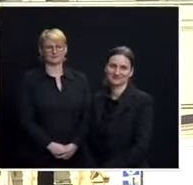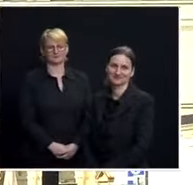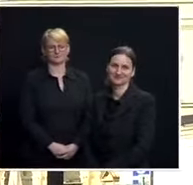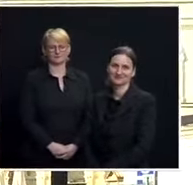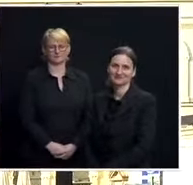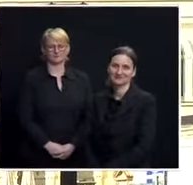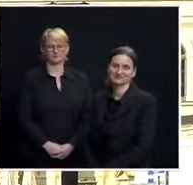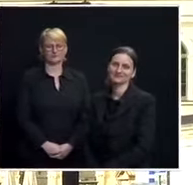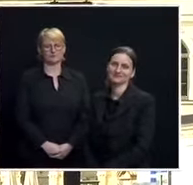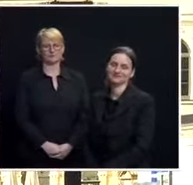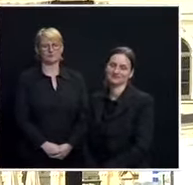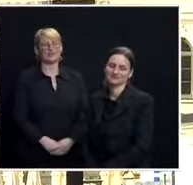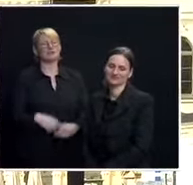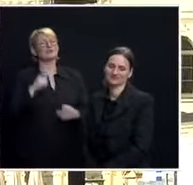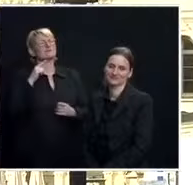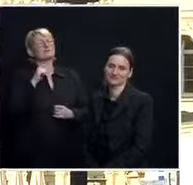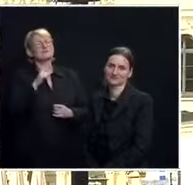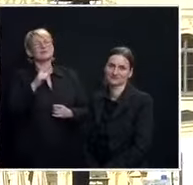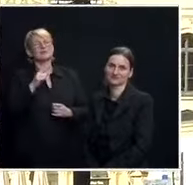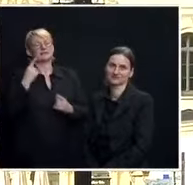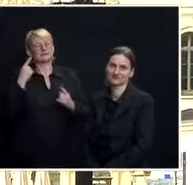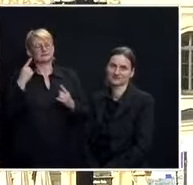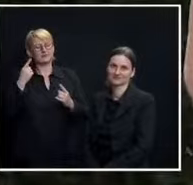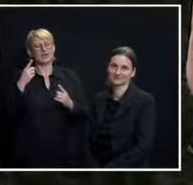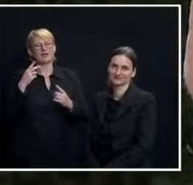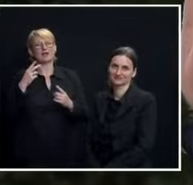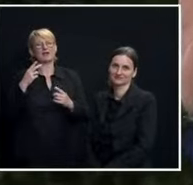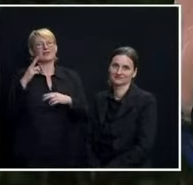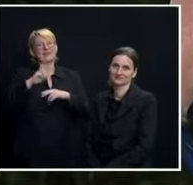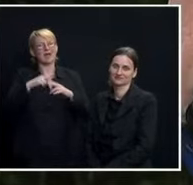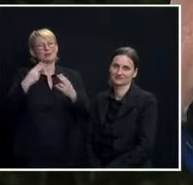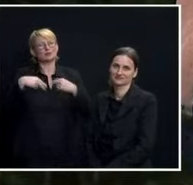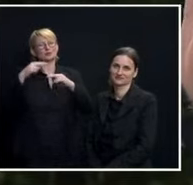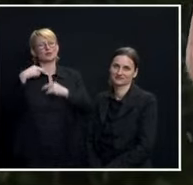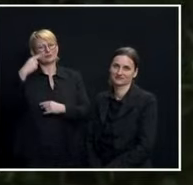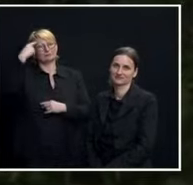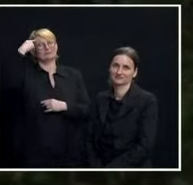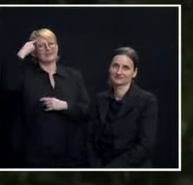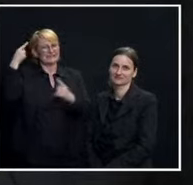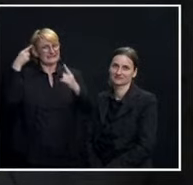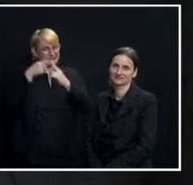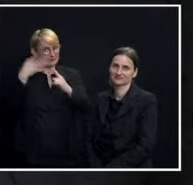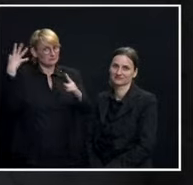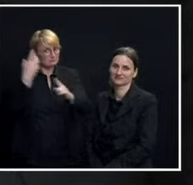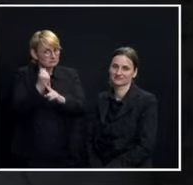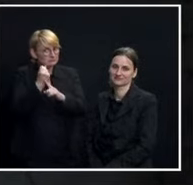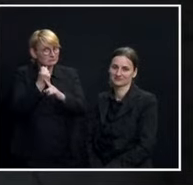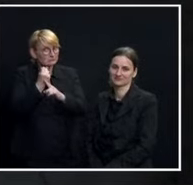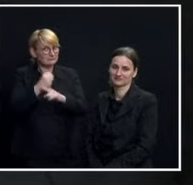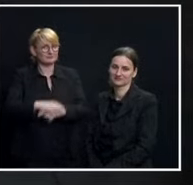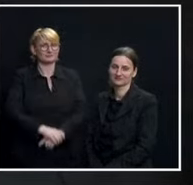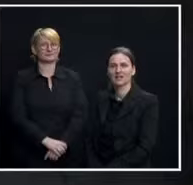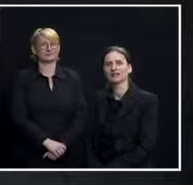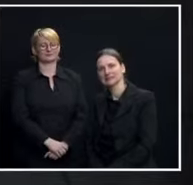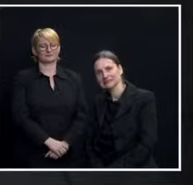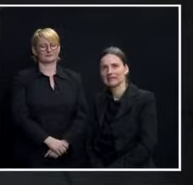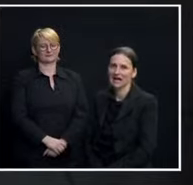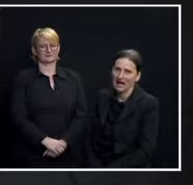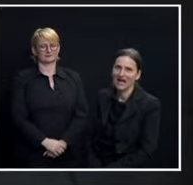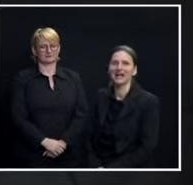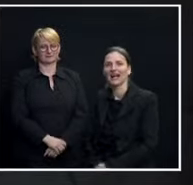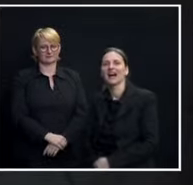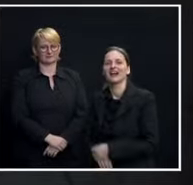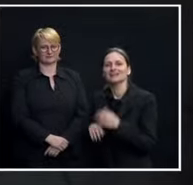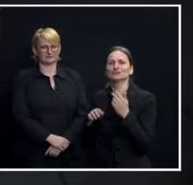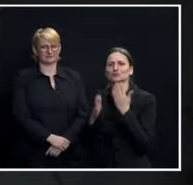Würden Sie sagen, das Ziel von Rückkehr der Namen ist erreicht? Das war eigentlich schon zu 80% erreicht, bevor wir